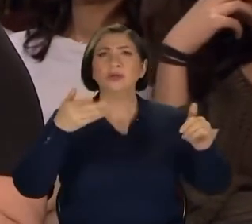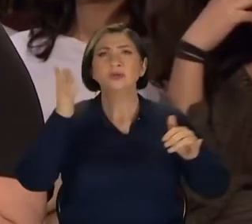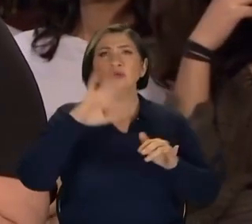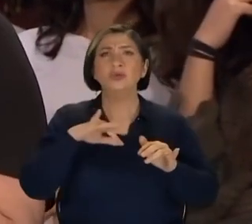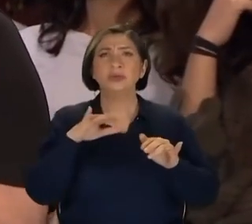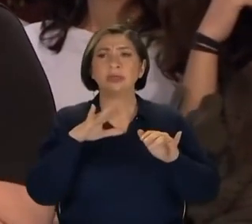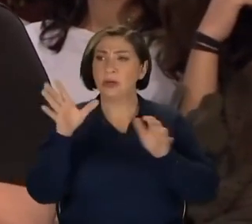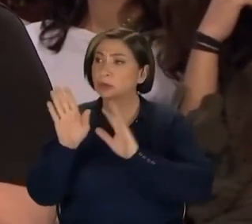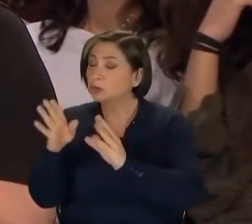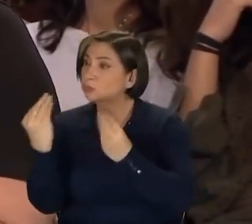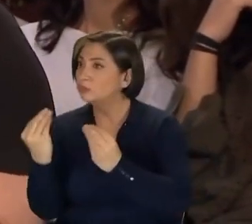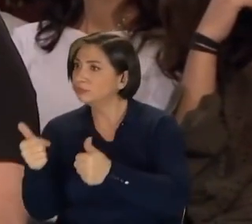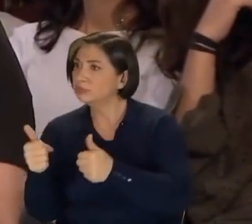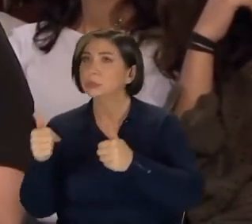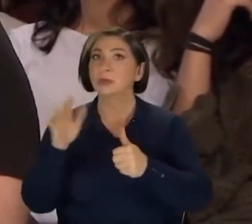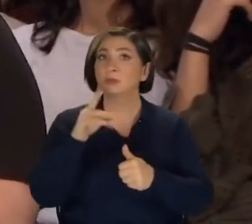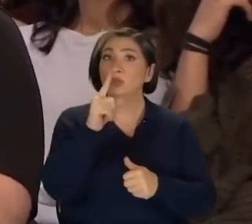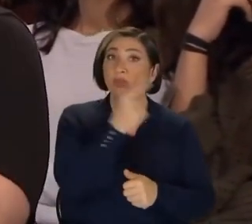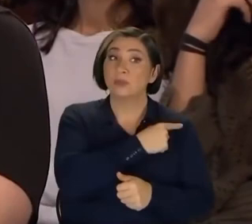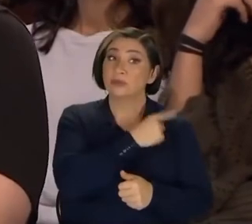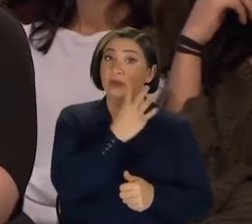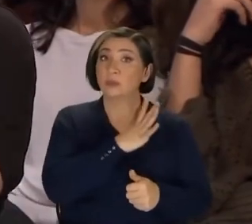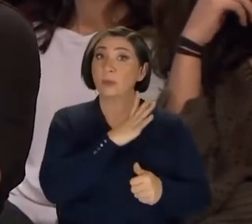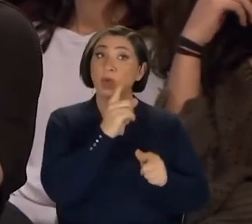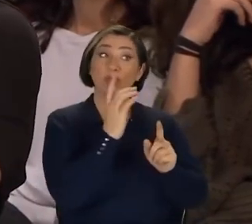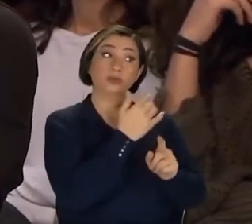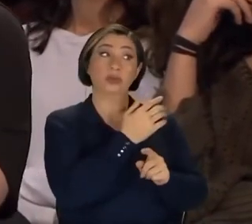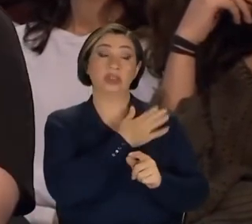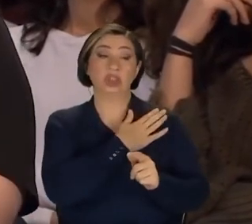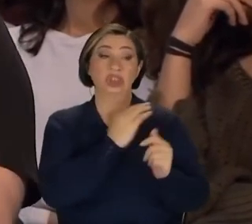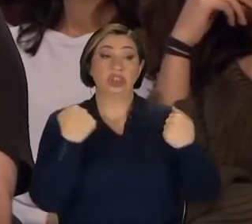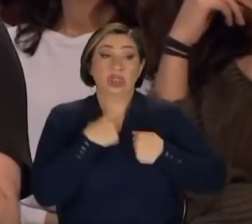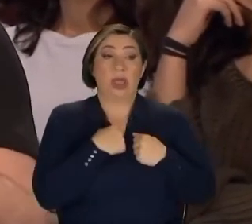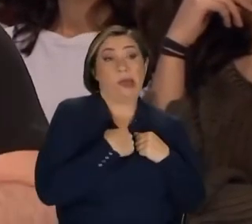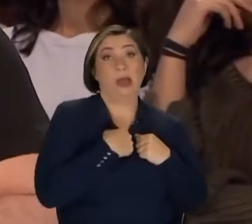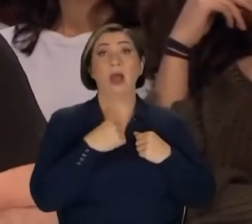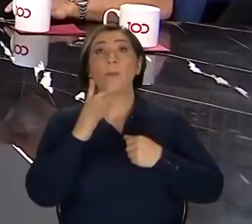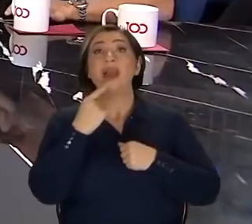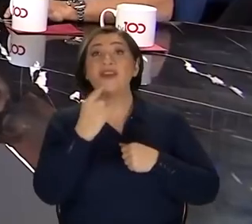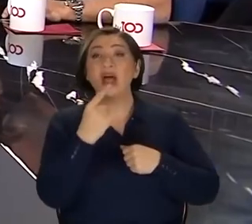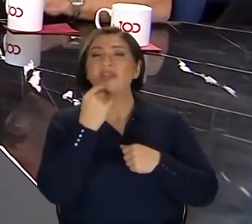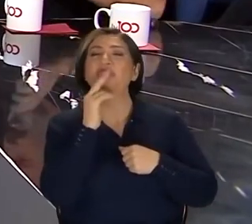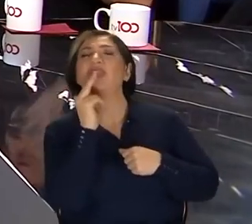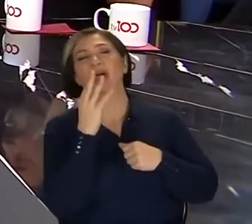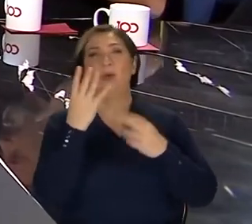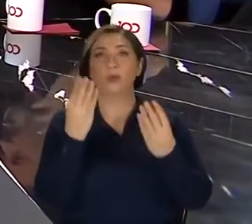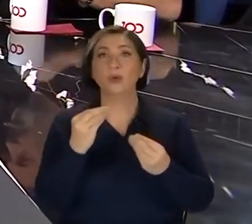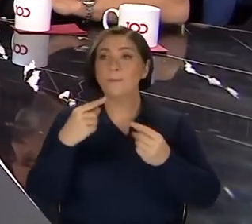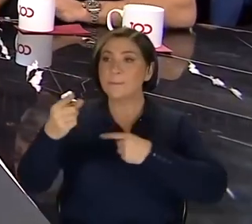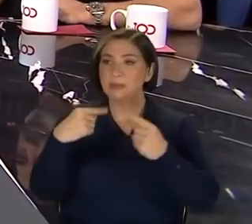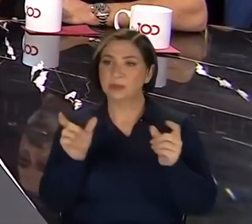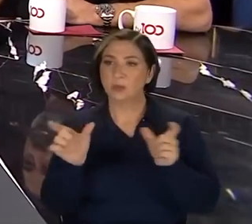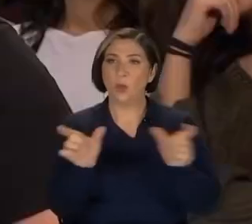herkes birbirine destek olmak için. Bak şuranda bir şey vardı. Bak buraya döndün ceketin yamuldu. Ay bak o lafı söylerken peltek oldun falan.